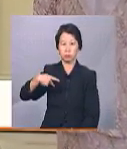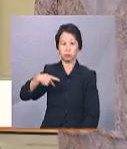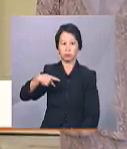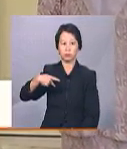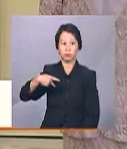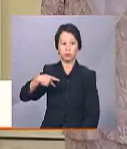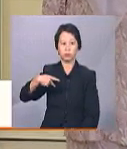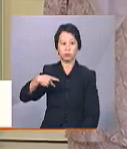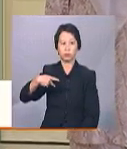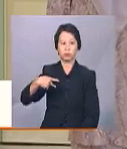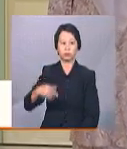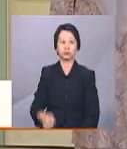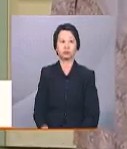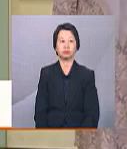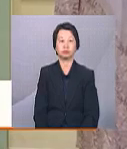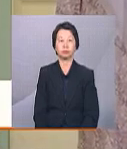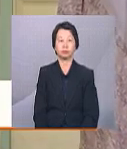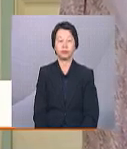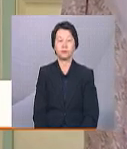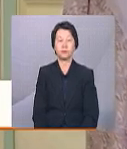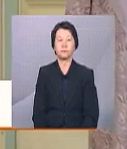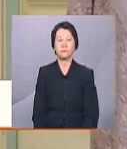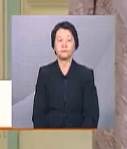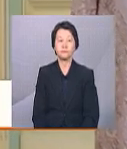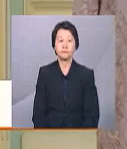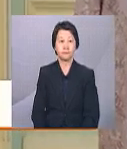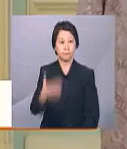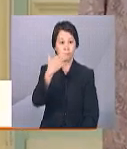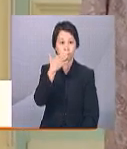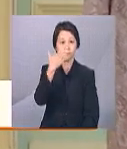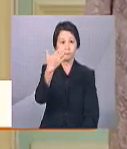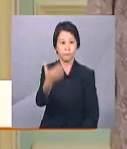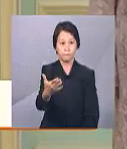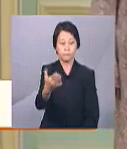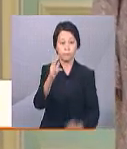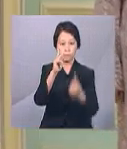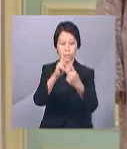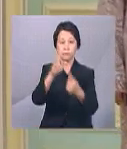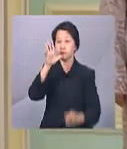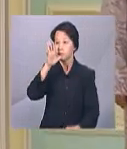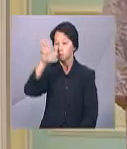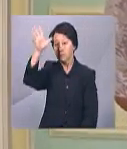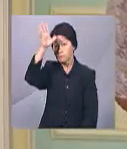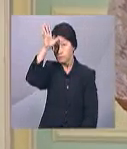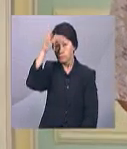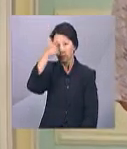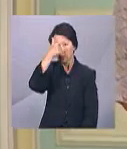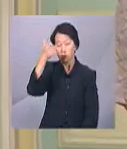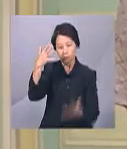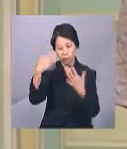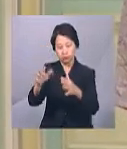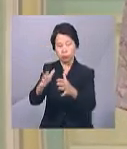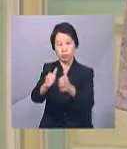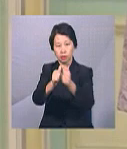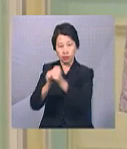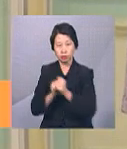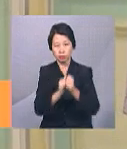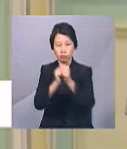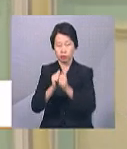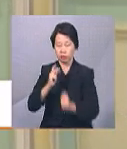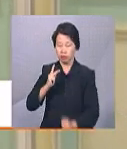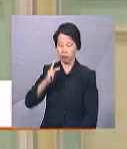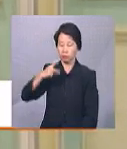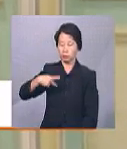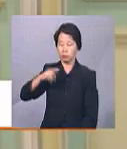pergerakan pbtb Terima kasih juga kepada Ibu Bapa karena telah bersama-sama ke PM